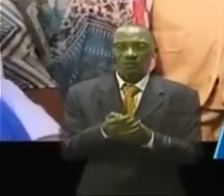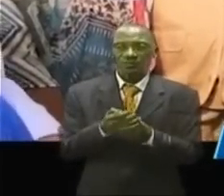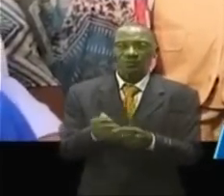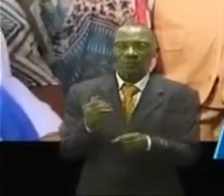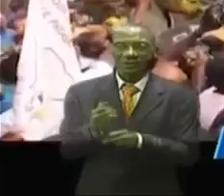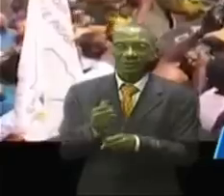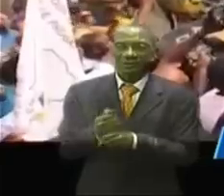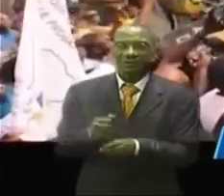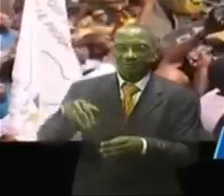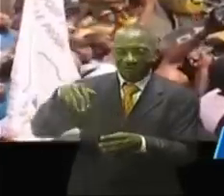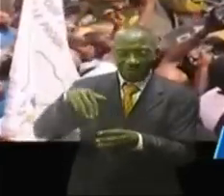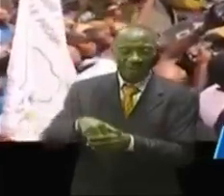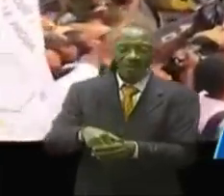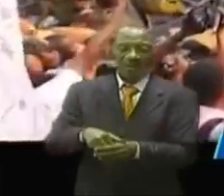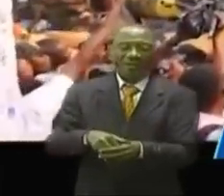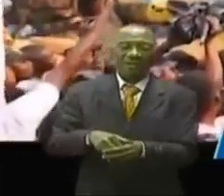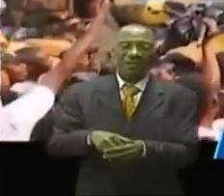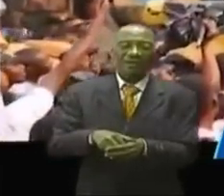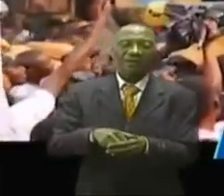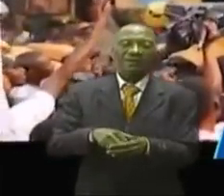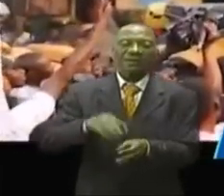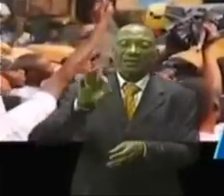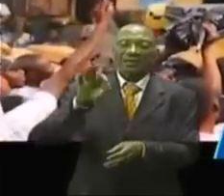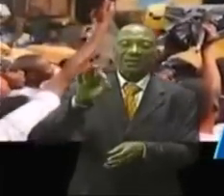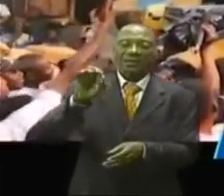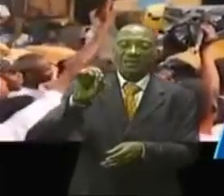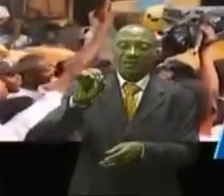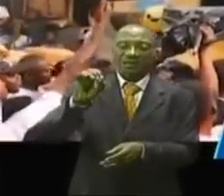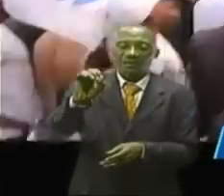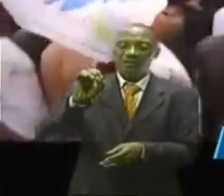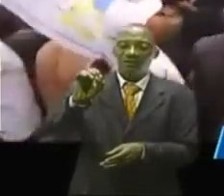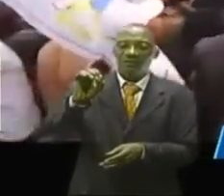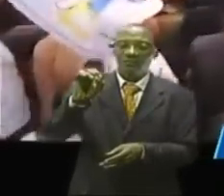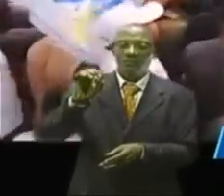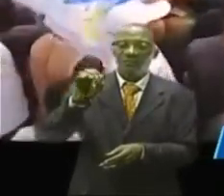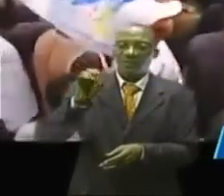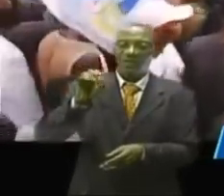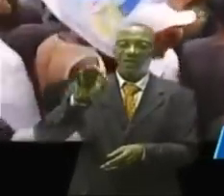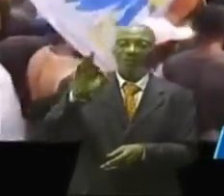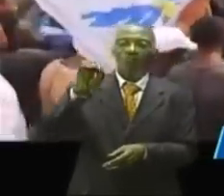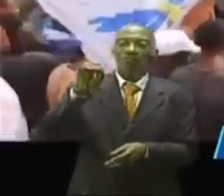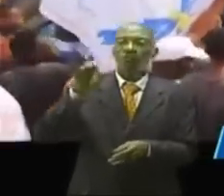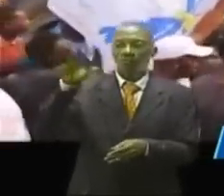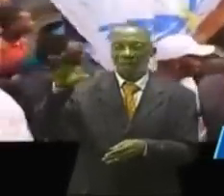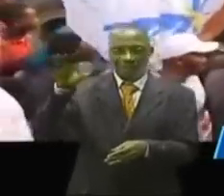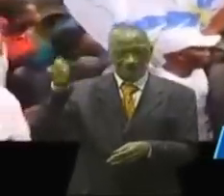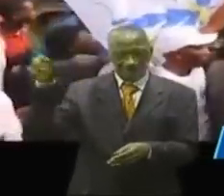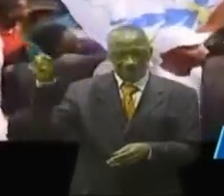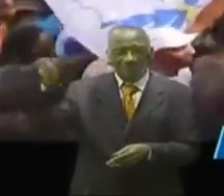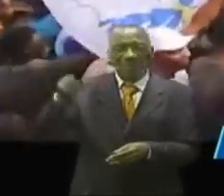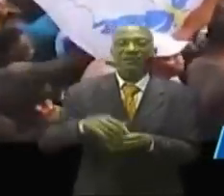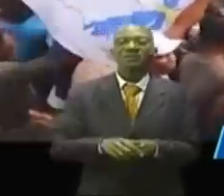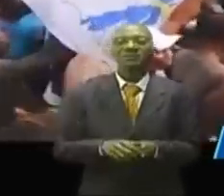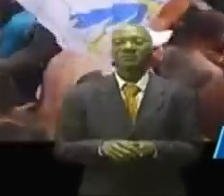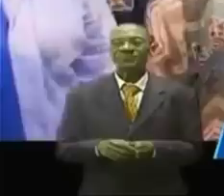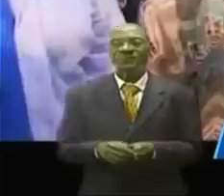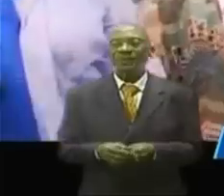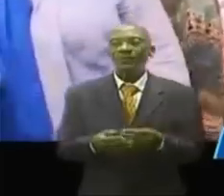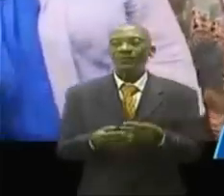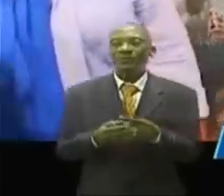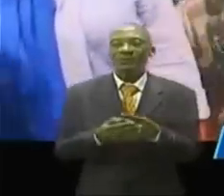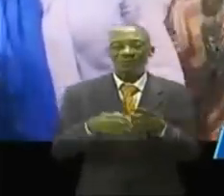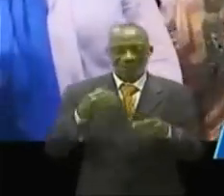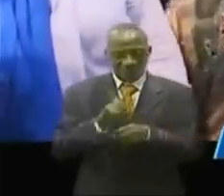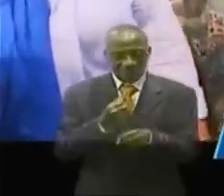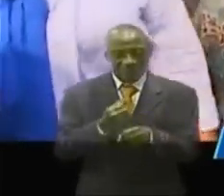sur Infobank. Alexis Guissaro a demandé à la population d'avoir un regard citoyen sur les travaux qui se font.